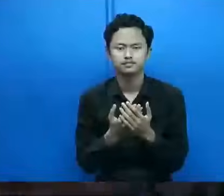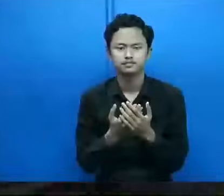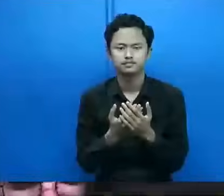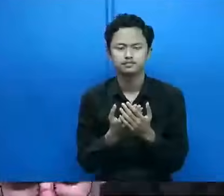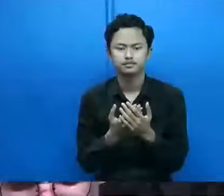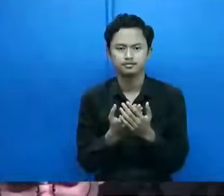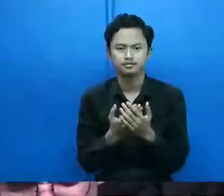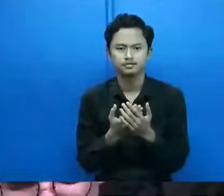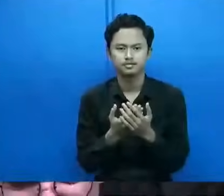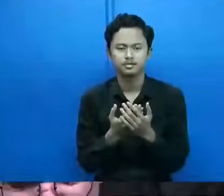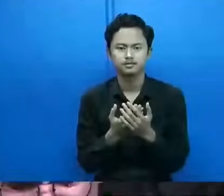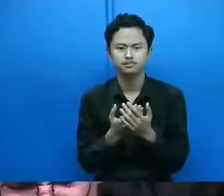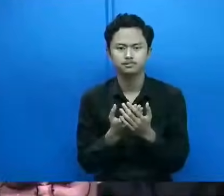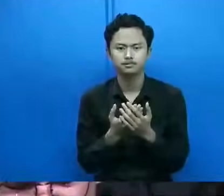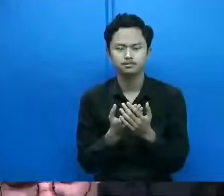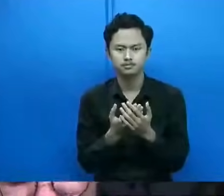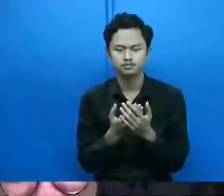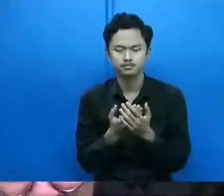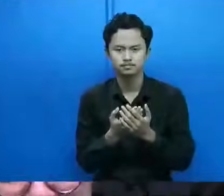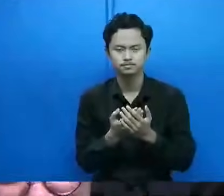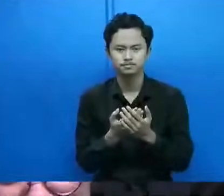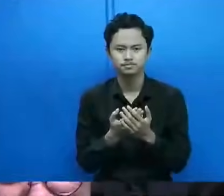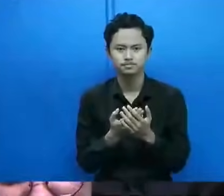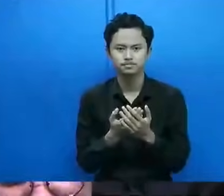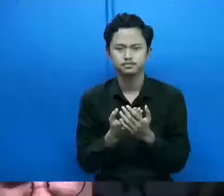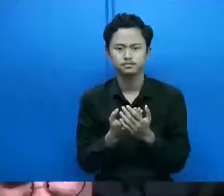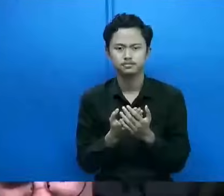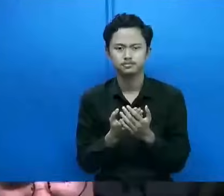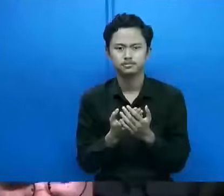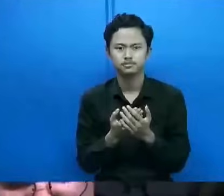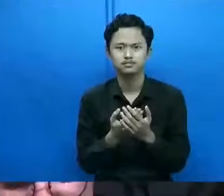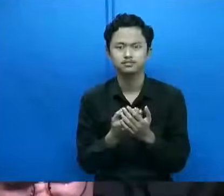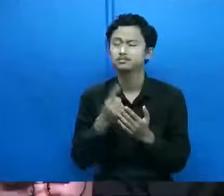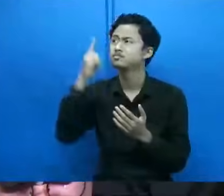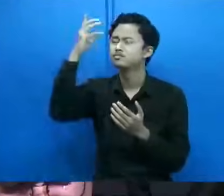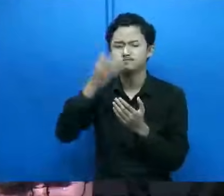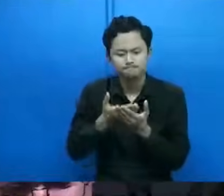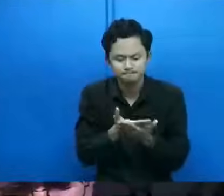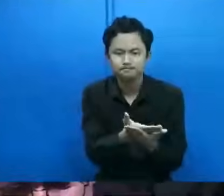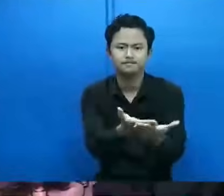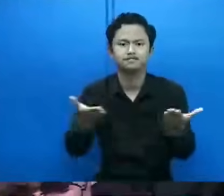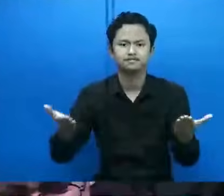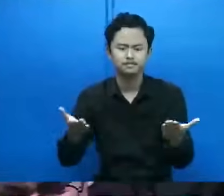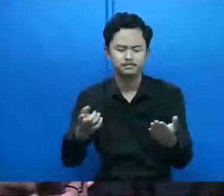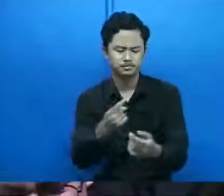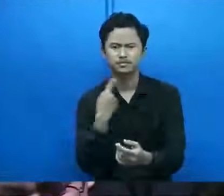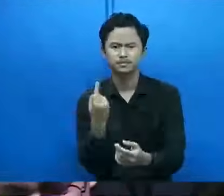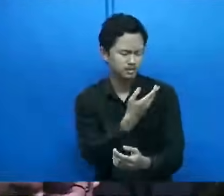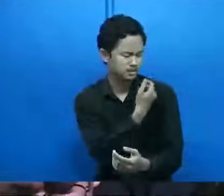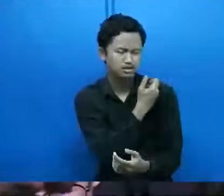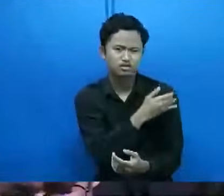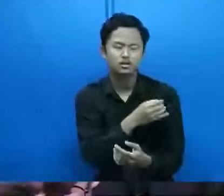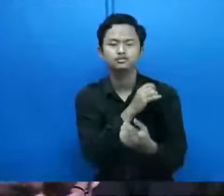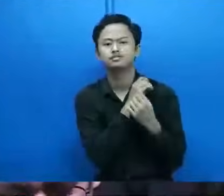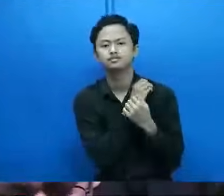Nabi ibadi dan yang ghafur rahim. Sampaikan pada hamba-Ku semuanya mengampun semua dosa aku rahim. Kau yang